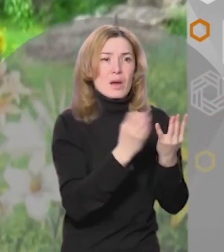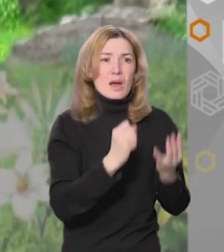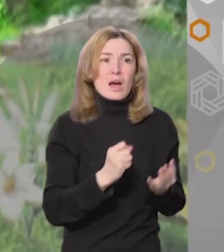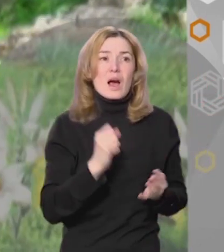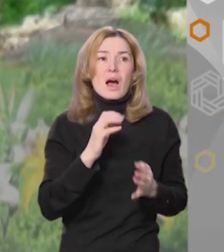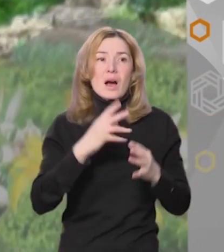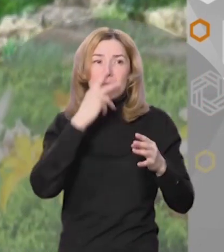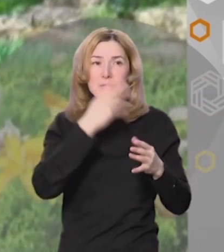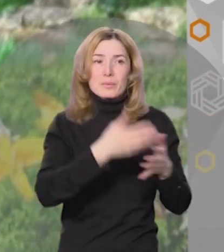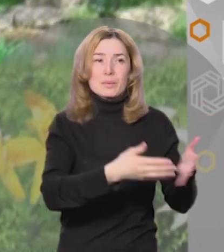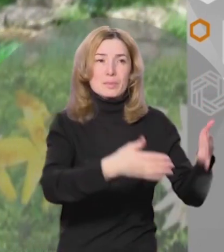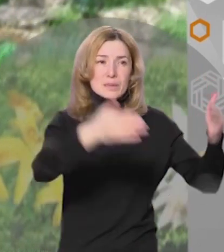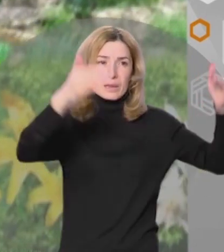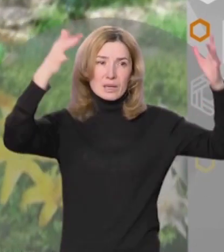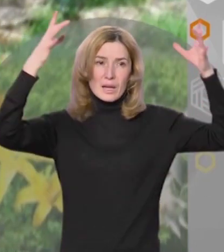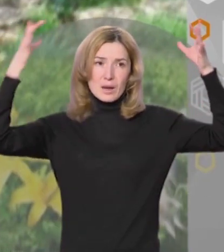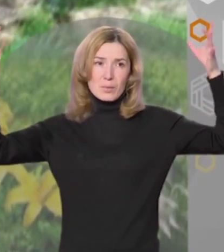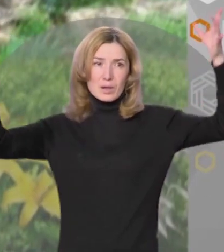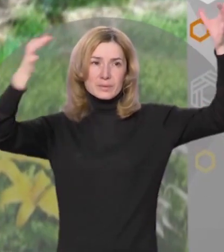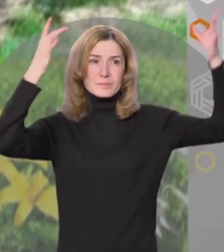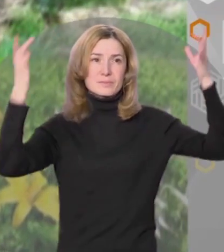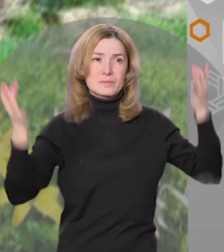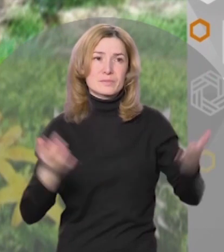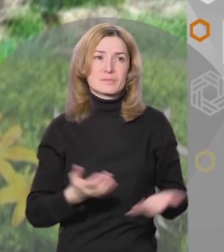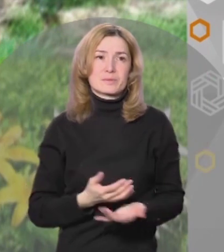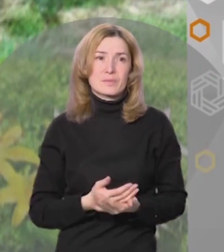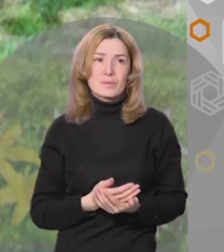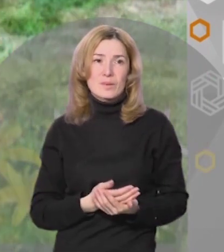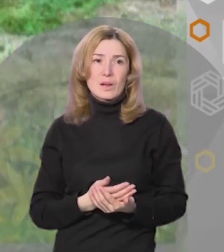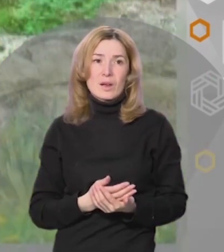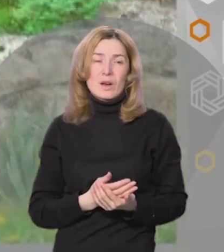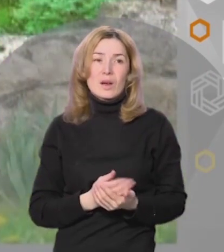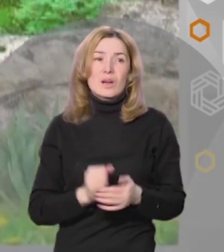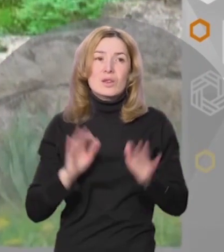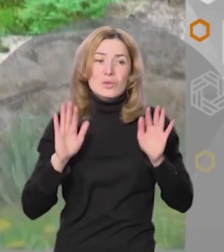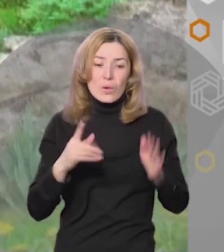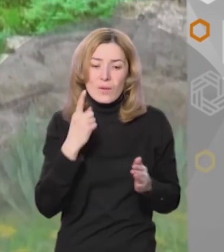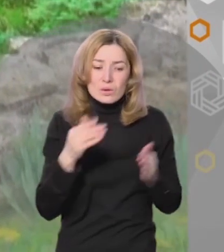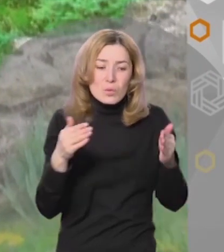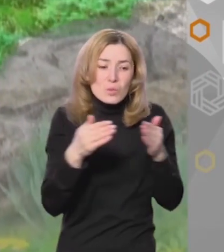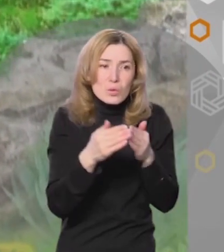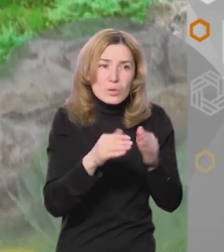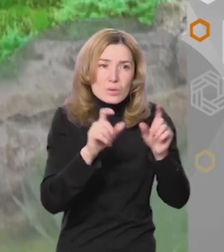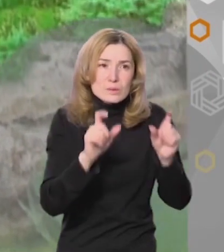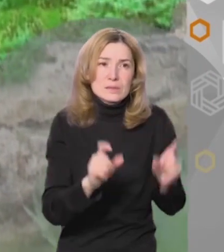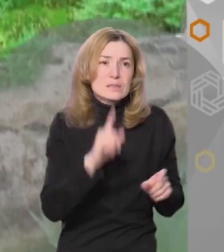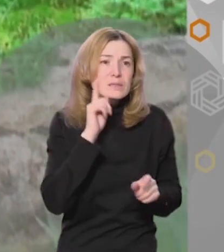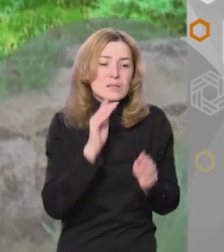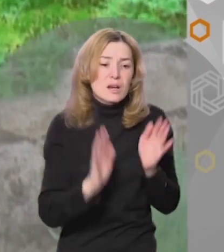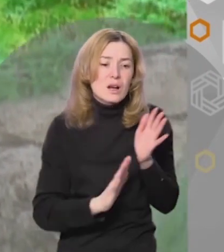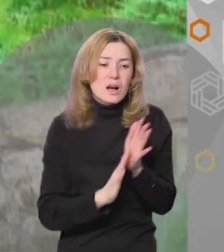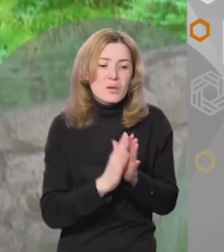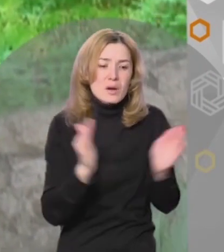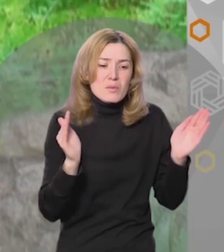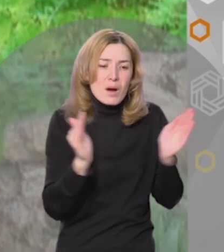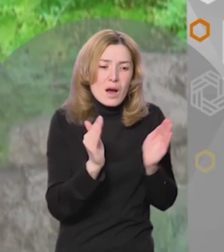изгороди поднимались из земли лилии. И только в одном углу зеленел